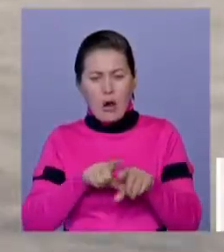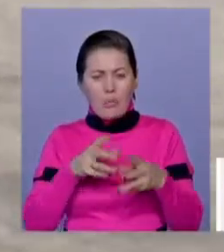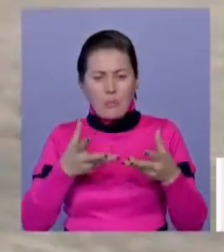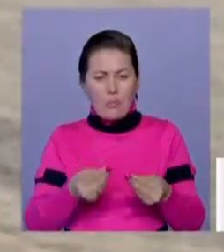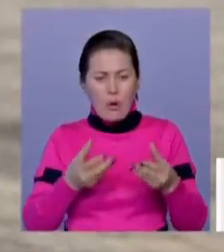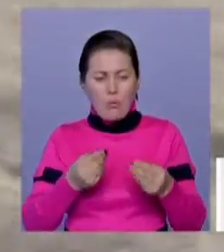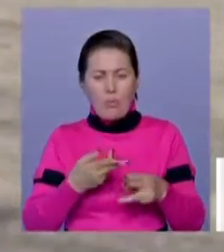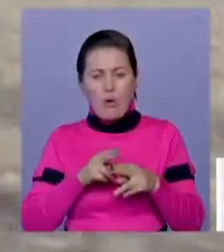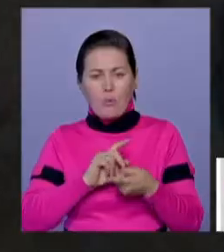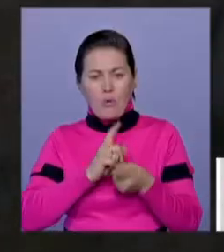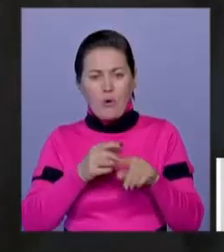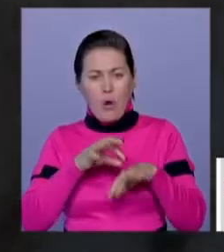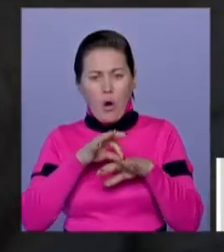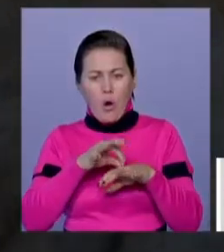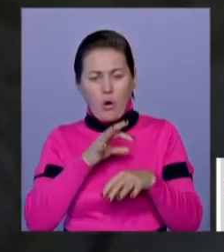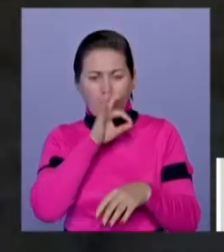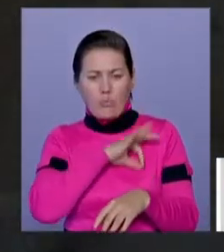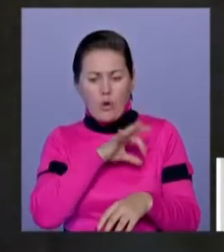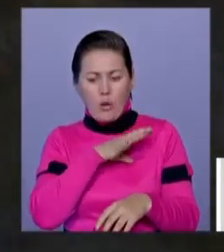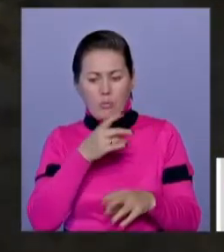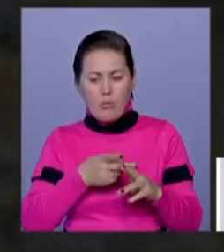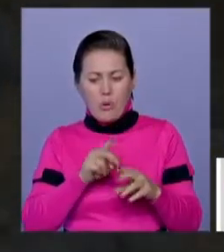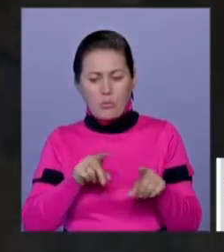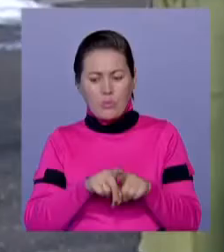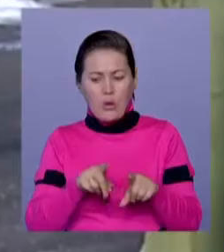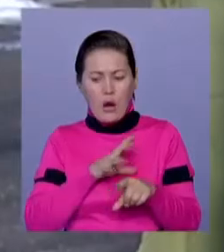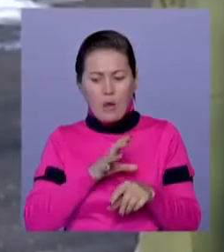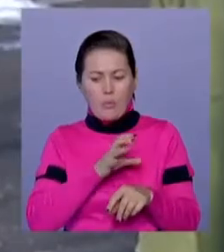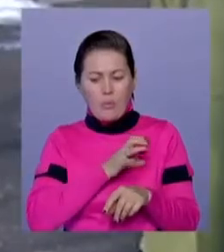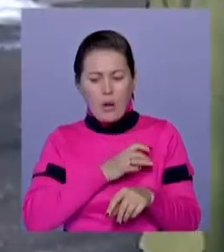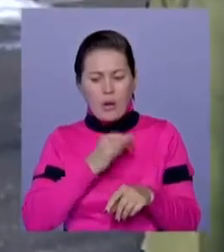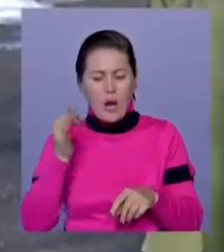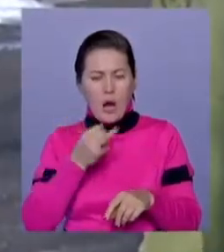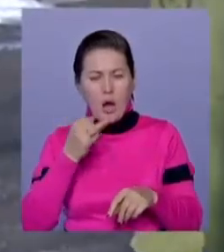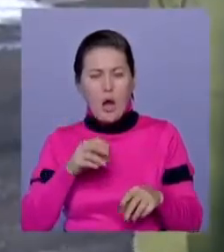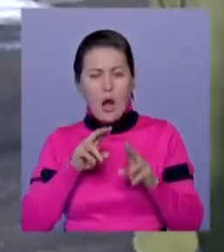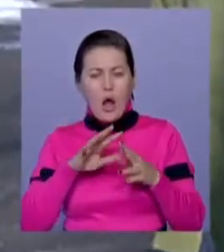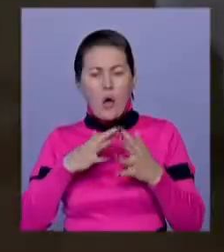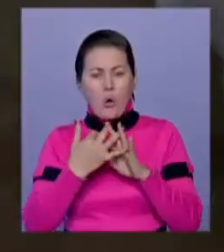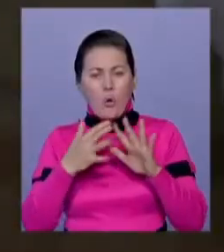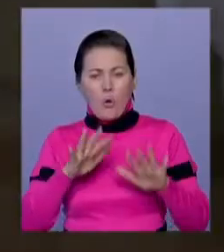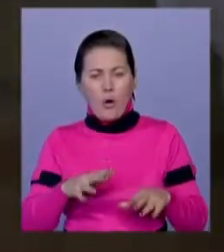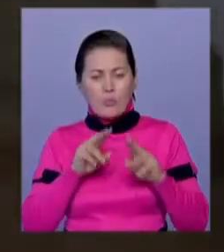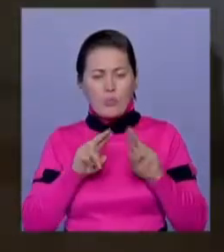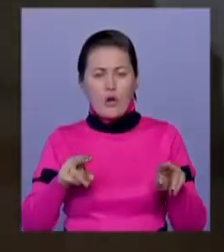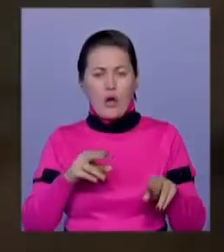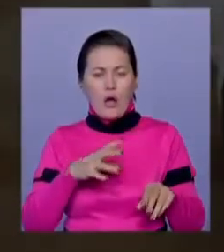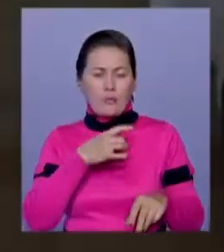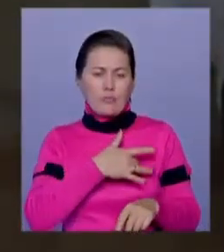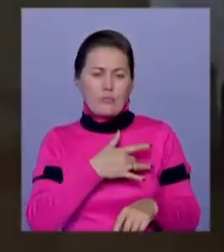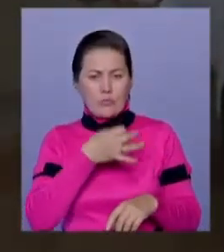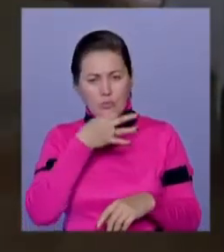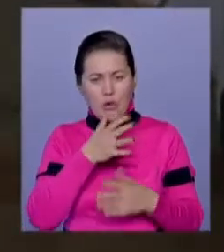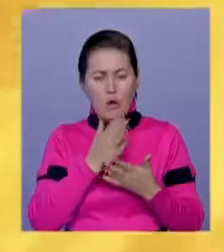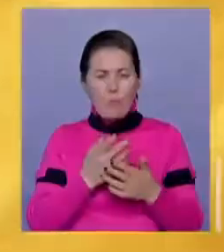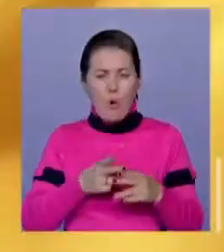түк қалған, нар аунап жұқ қалған байта даланың бай тарихын ауылда отырып ақ насихаттап жатқаны көңілге жылылық ұялатады. Сан